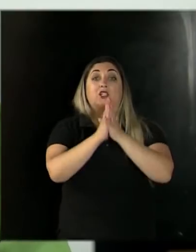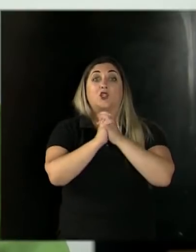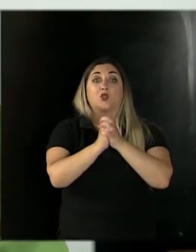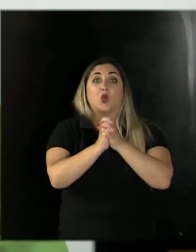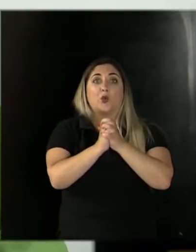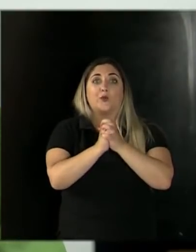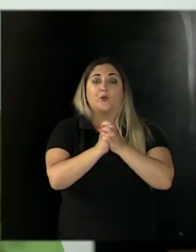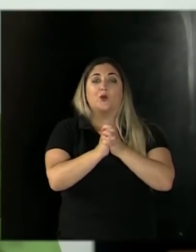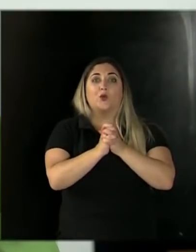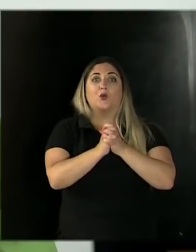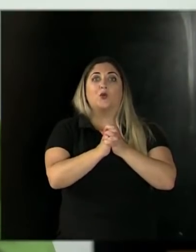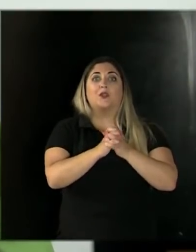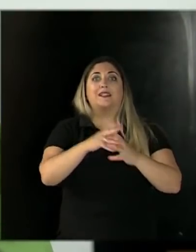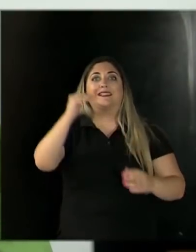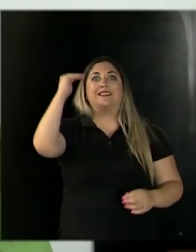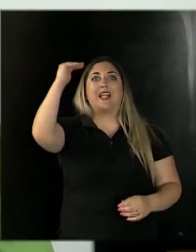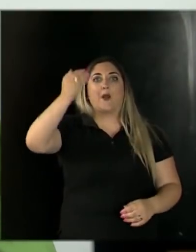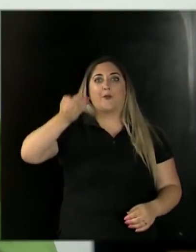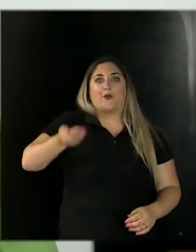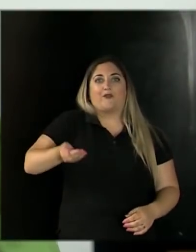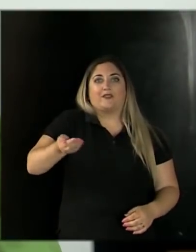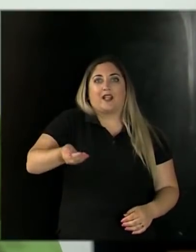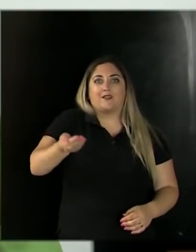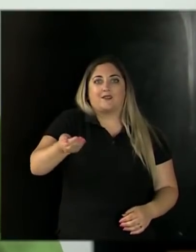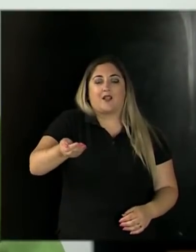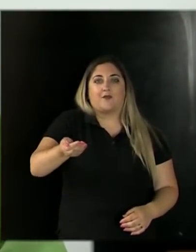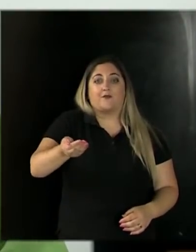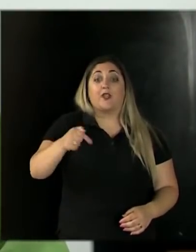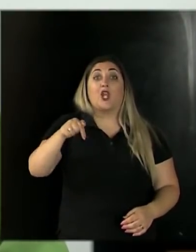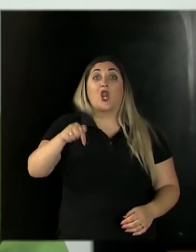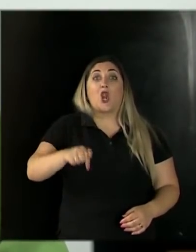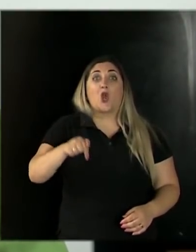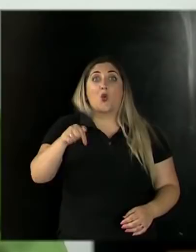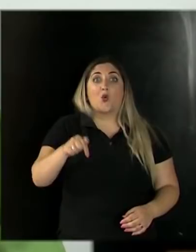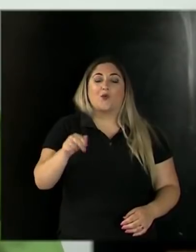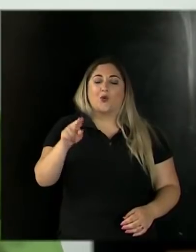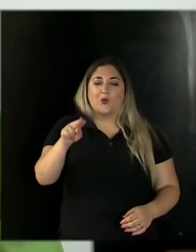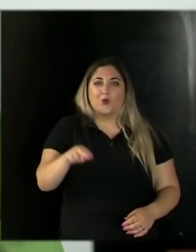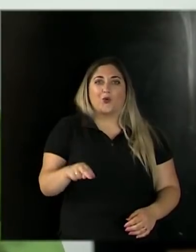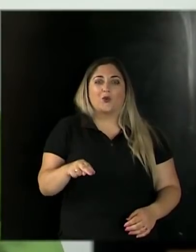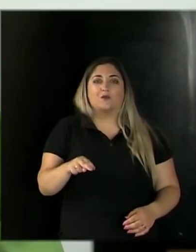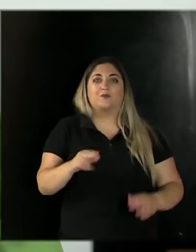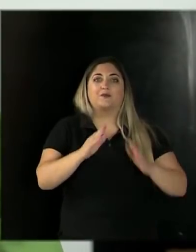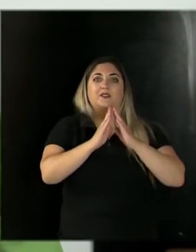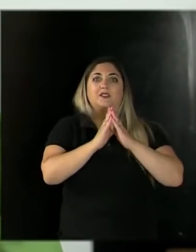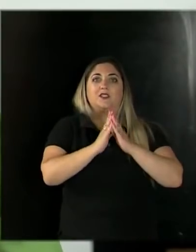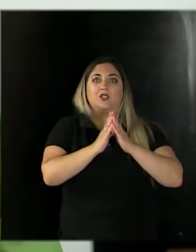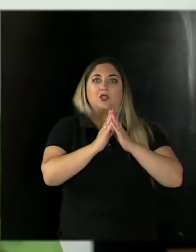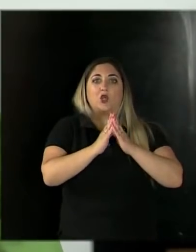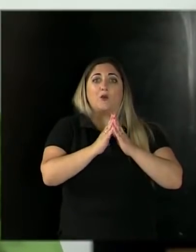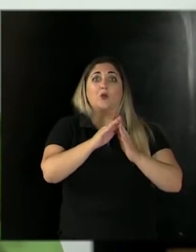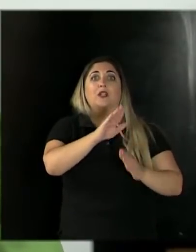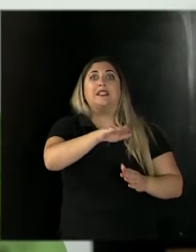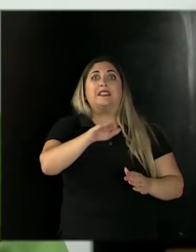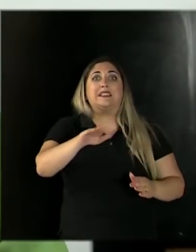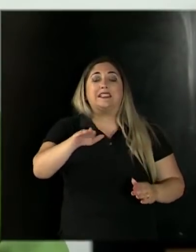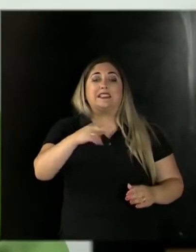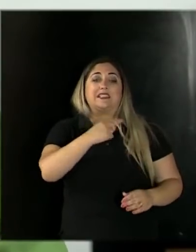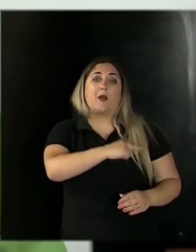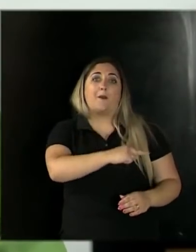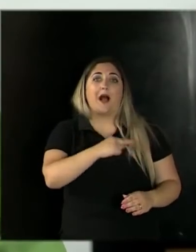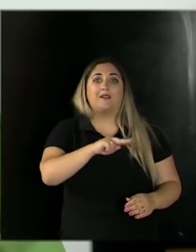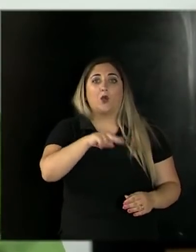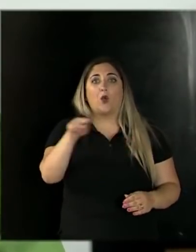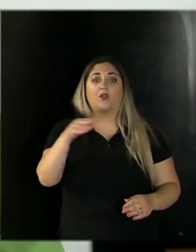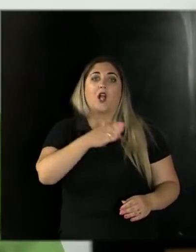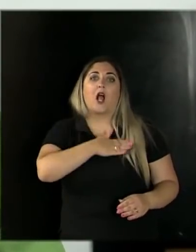Nitolbuk għad-dar tal-Providenza. Illum ukoll qegħdin nitolbu lill poplu Malti u Għawċi jkun